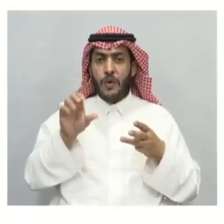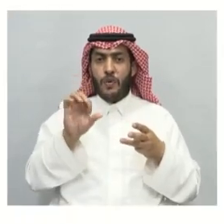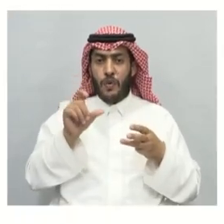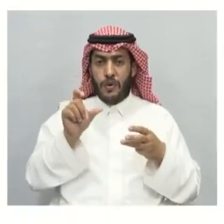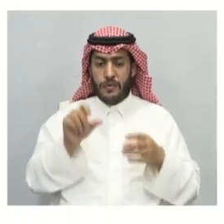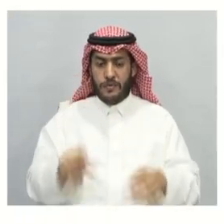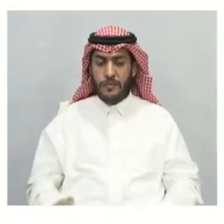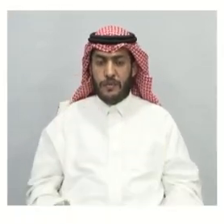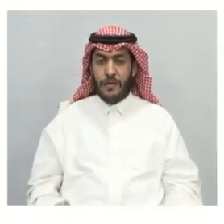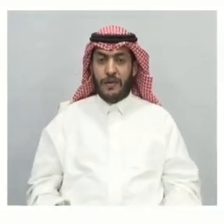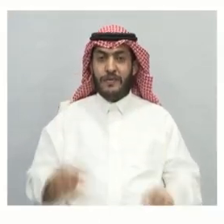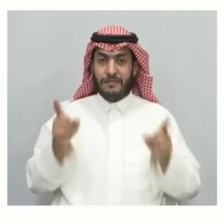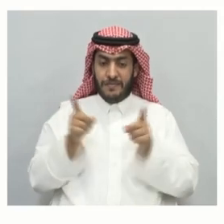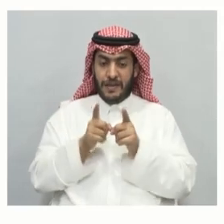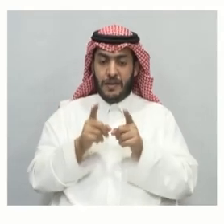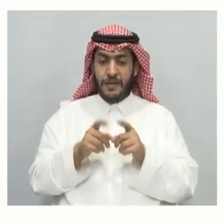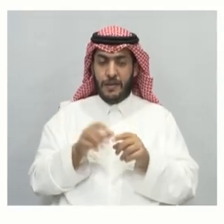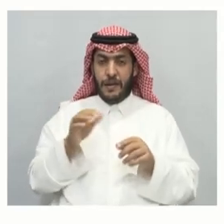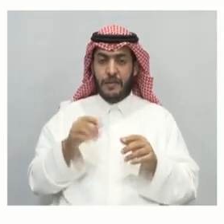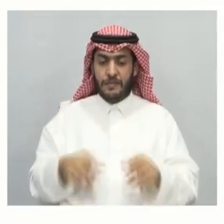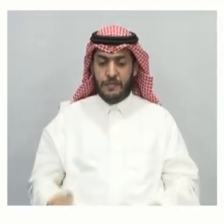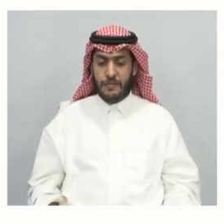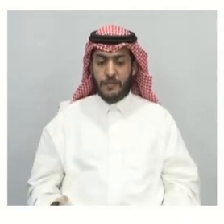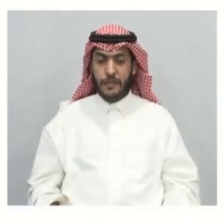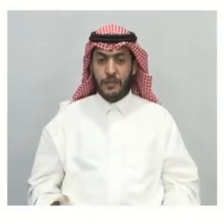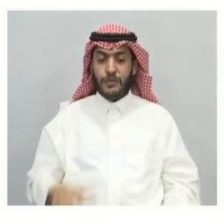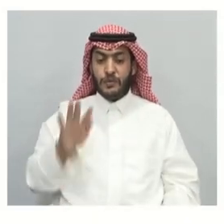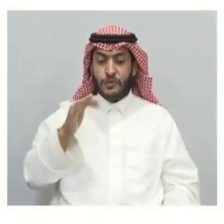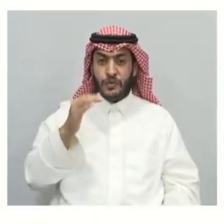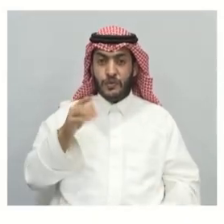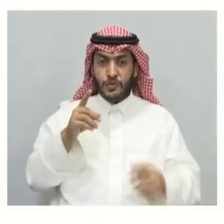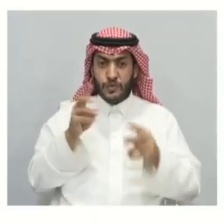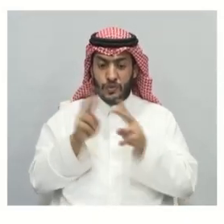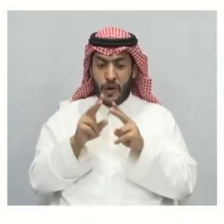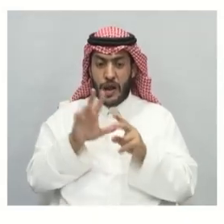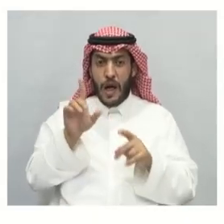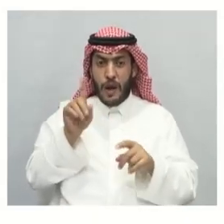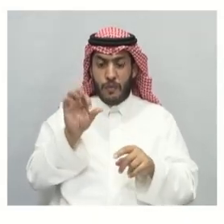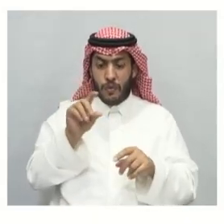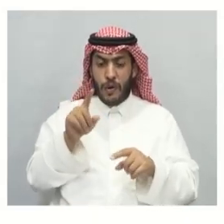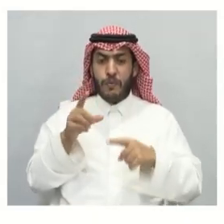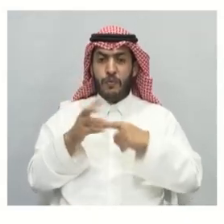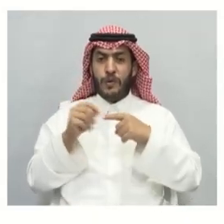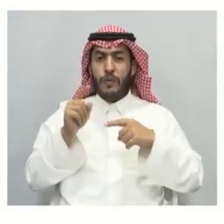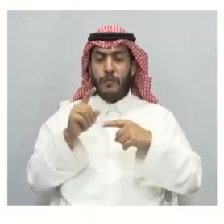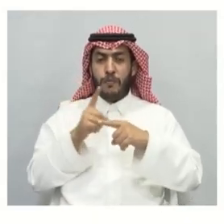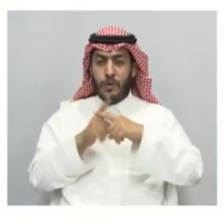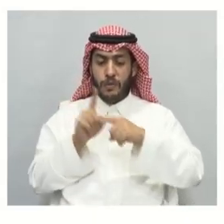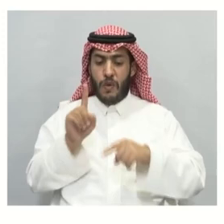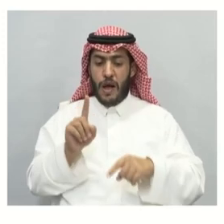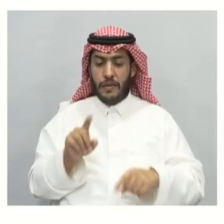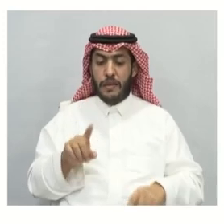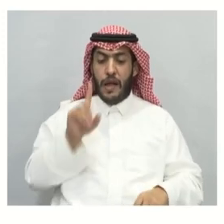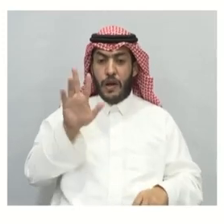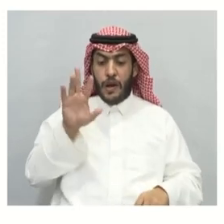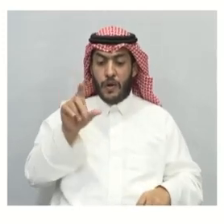والنيوترون اخيرا يا شباب ملخص بسيط انه شحنه البروتون موجب واحد اما اما